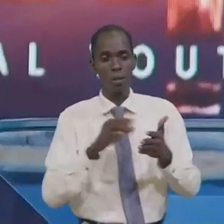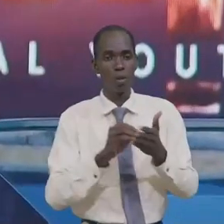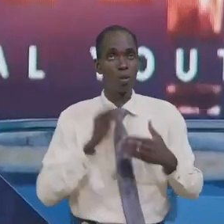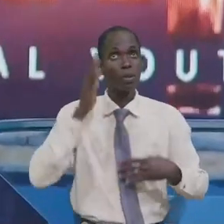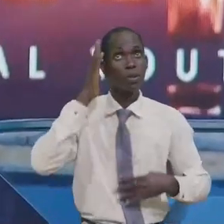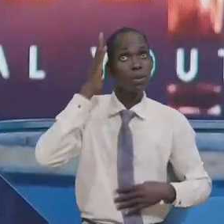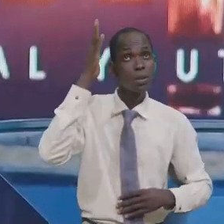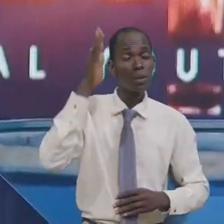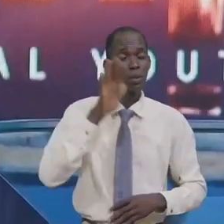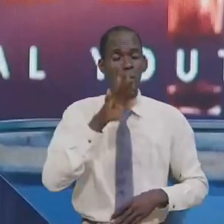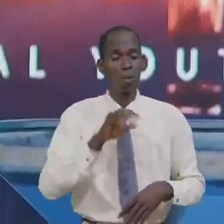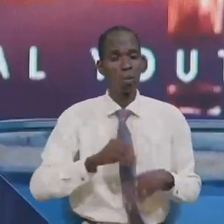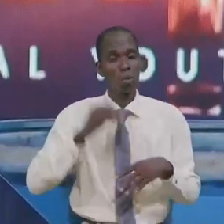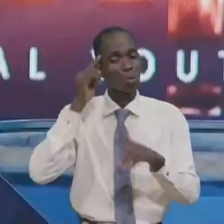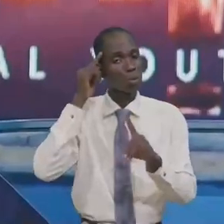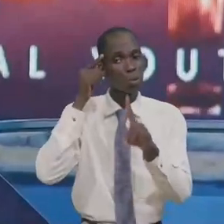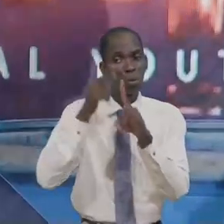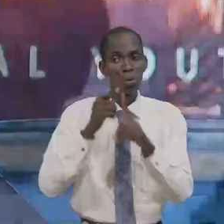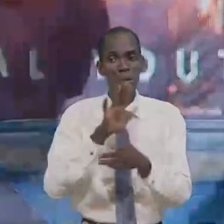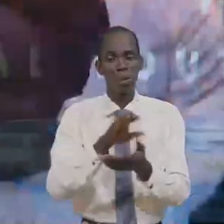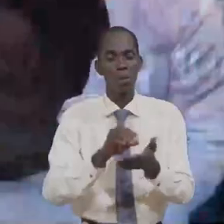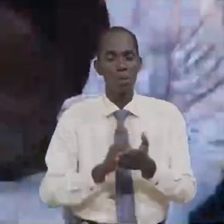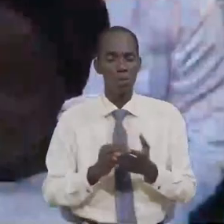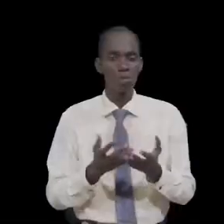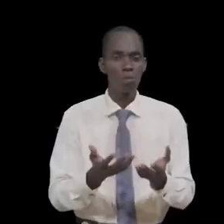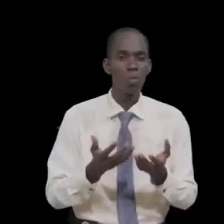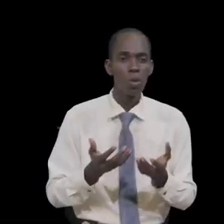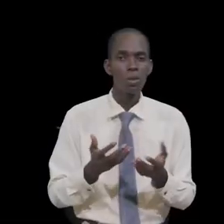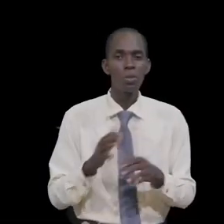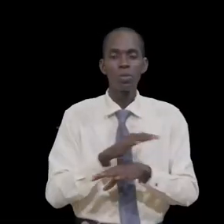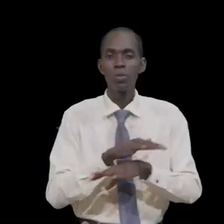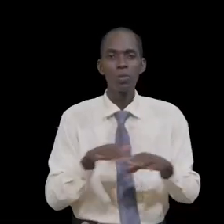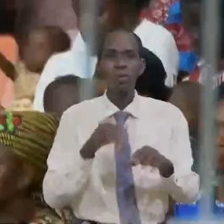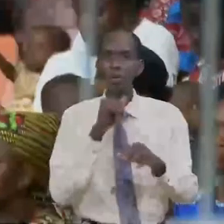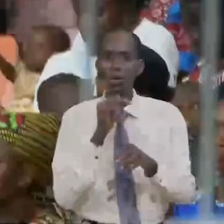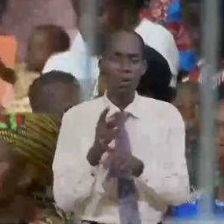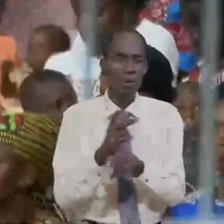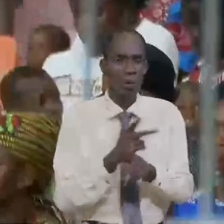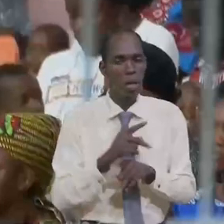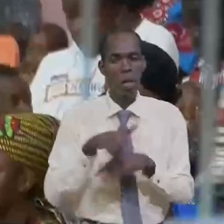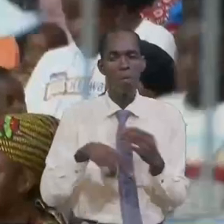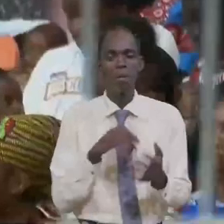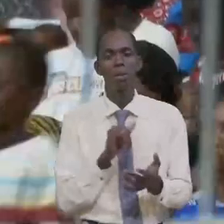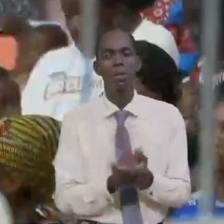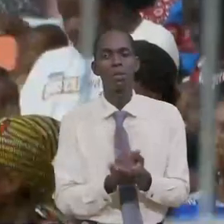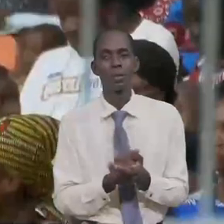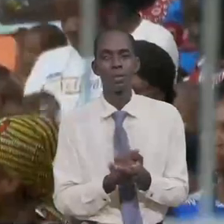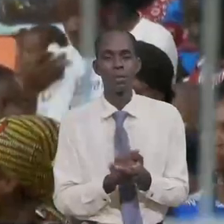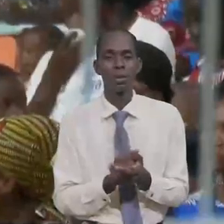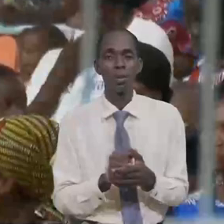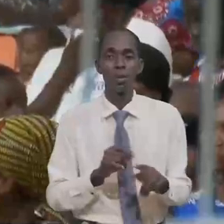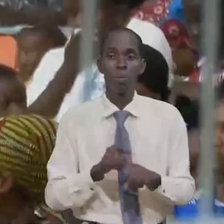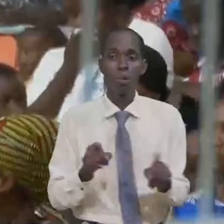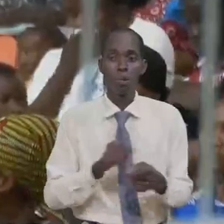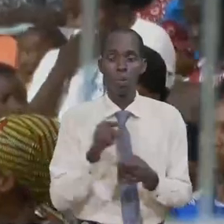objectif et le désir il ne s'en préoccupe pas mais quand un homme se réveille